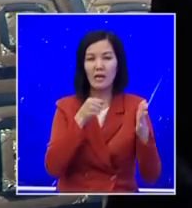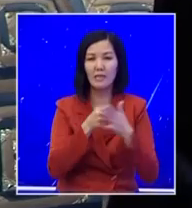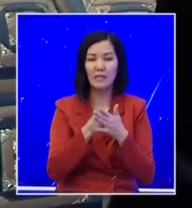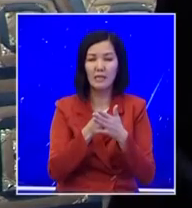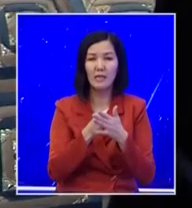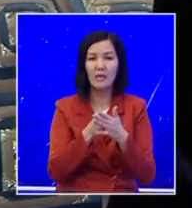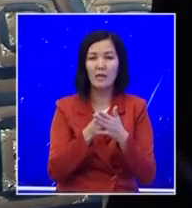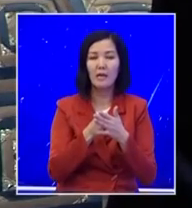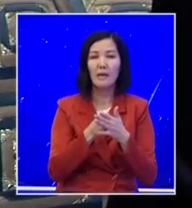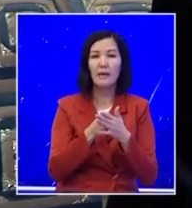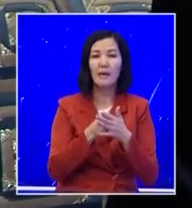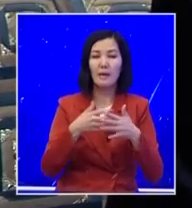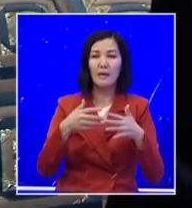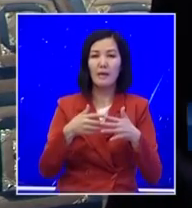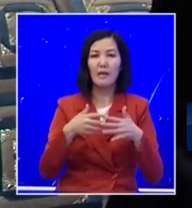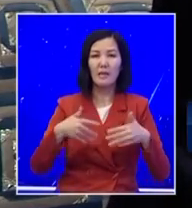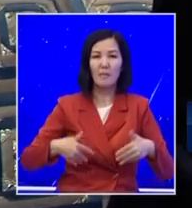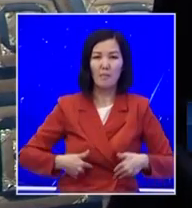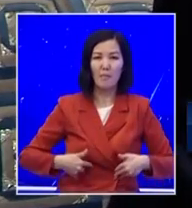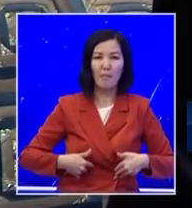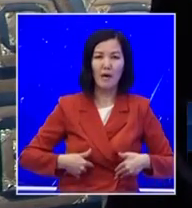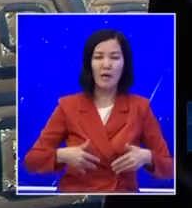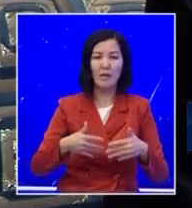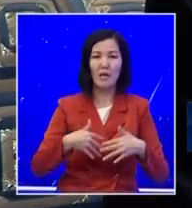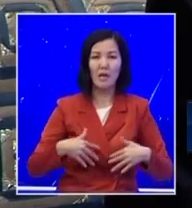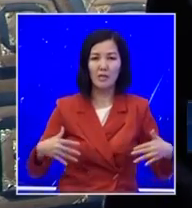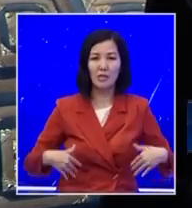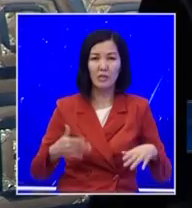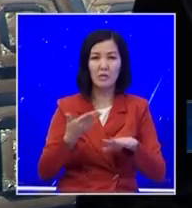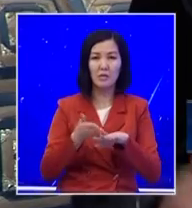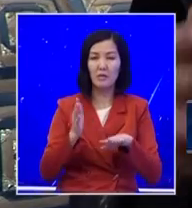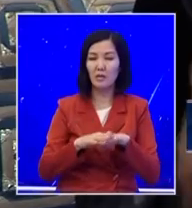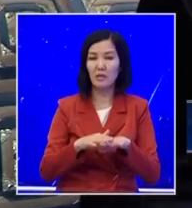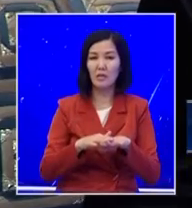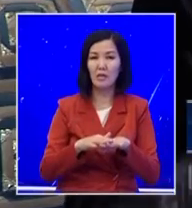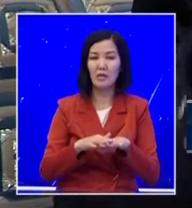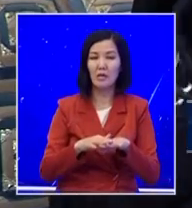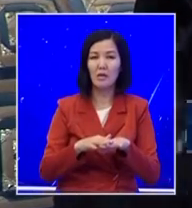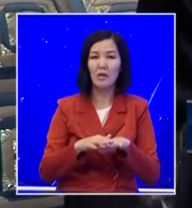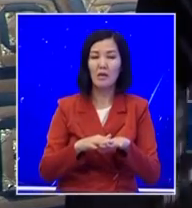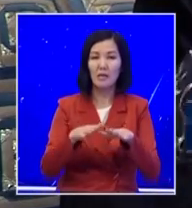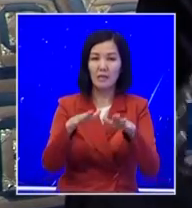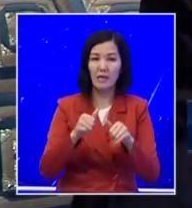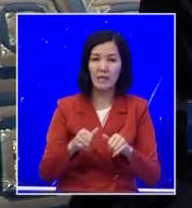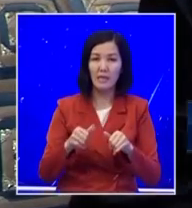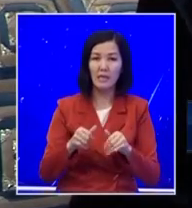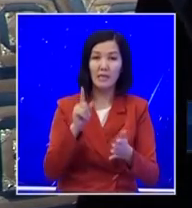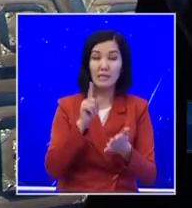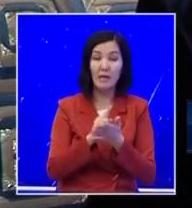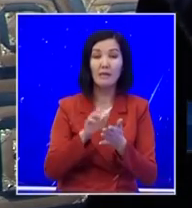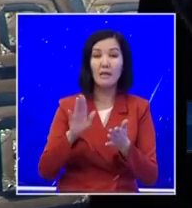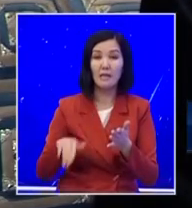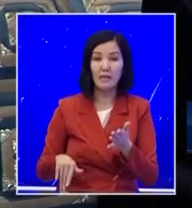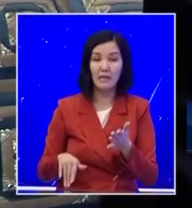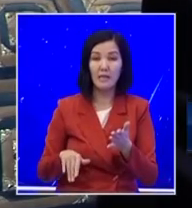ол кезде малды ортаға алған жоқ, анша қиыншылық көре қойған жоқ. малды алып жаңағындай салық салғаннан кейін